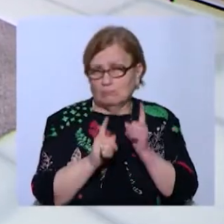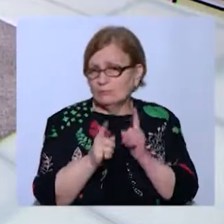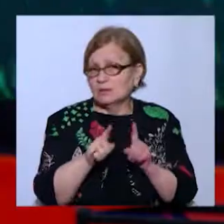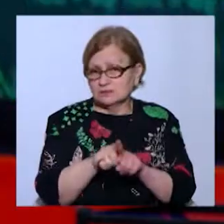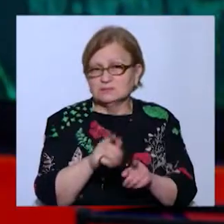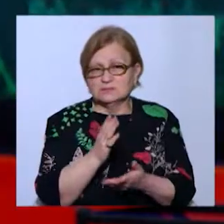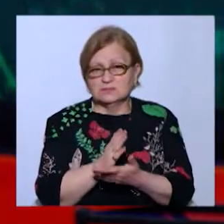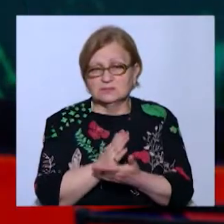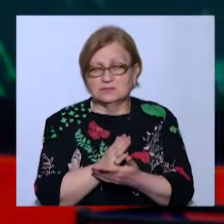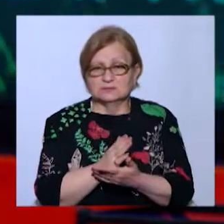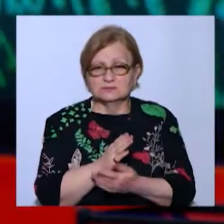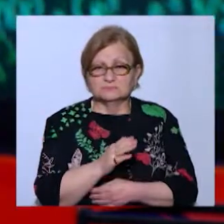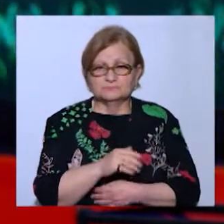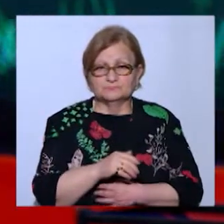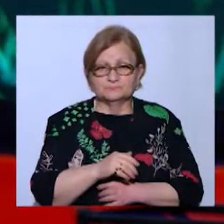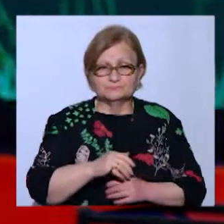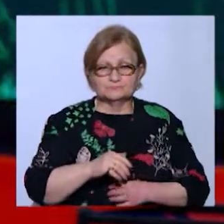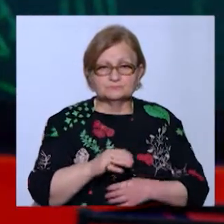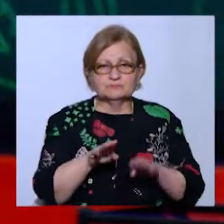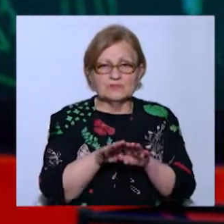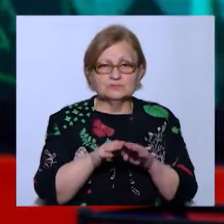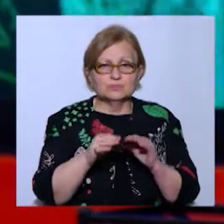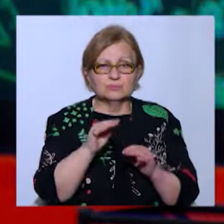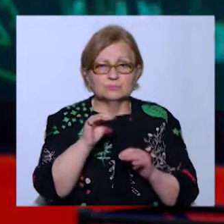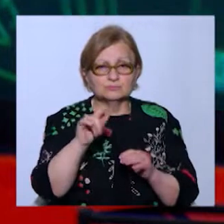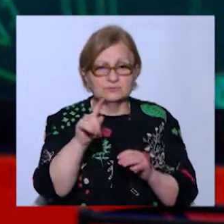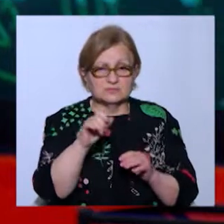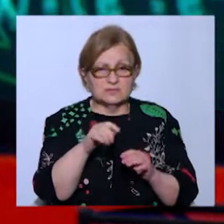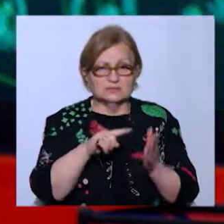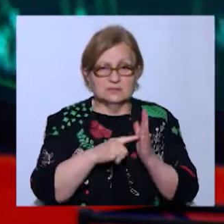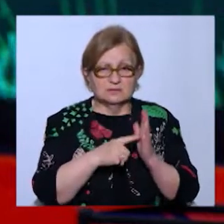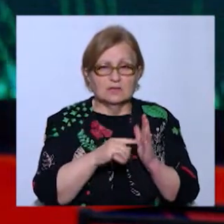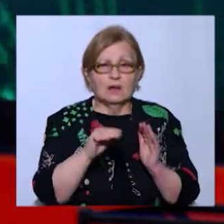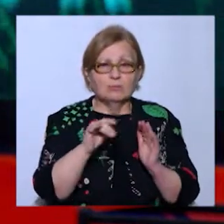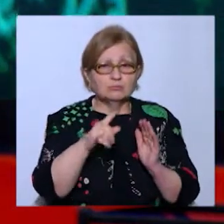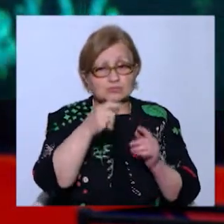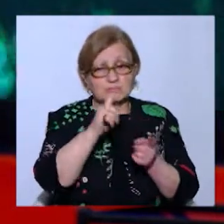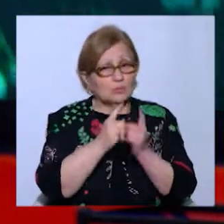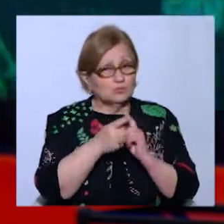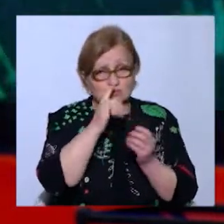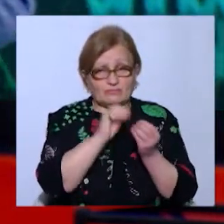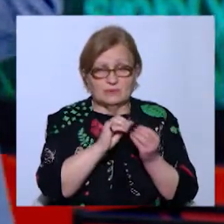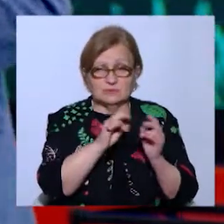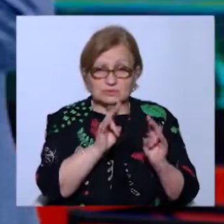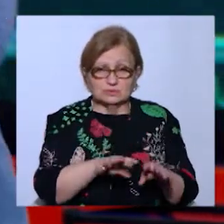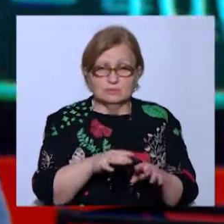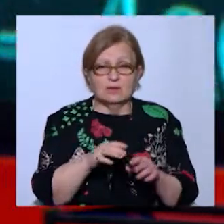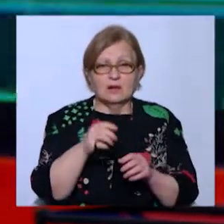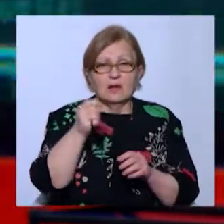მოკლედ, რომ ტოლფუძიანი ხარისხების გამრავლებისას ფუძე უცვლელი რჩება და ხარისხები იკრიბება,